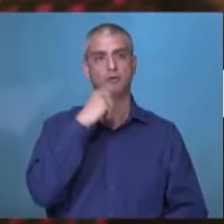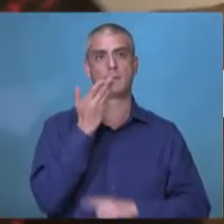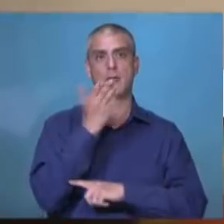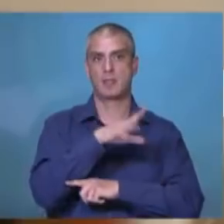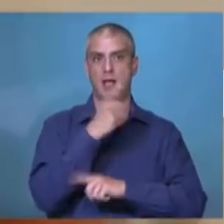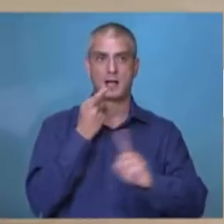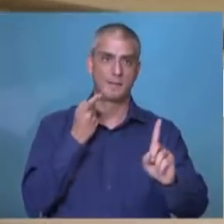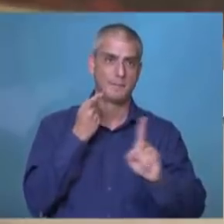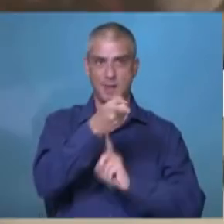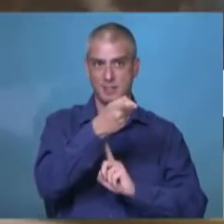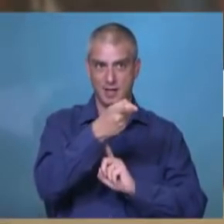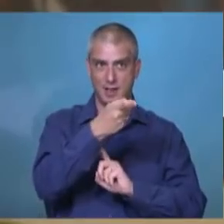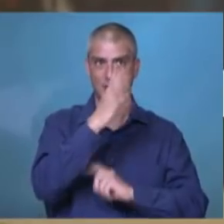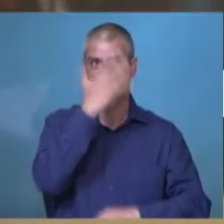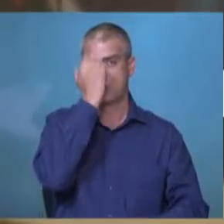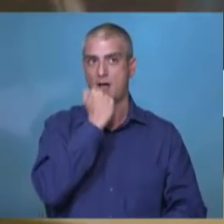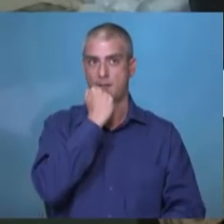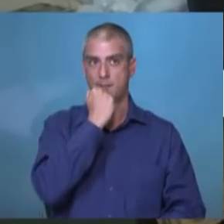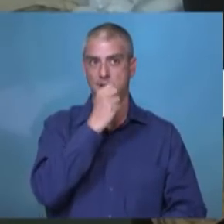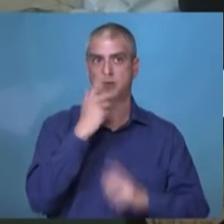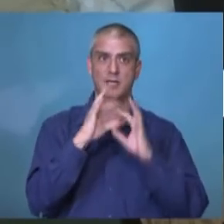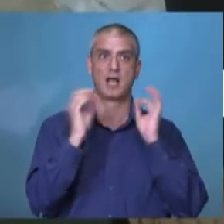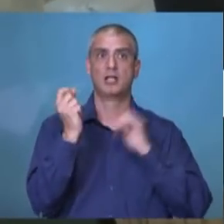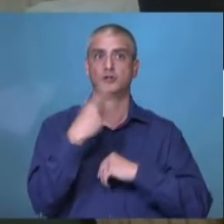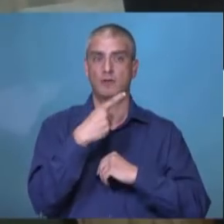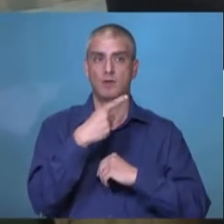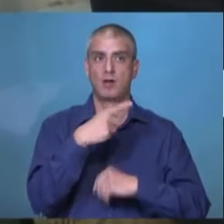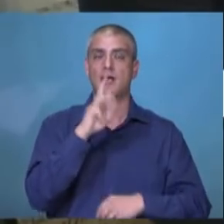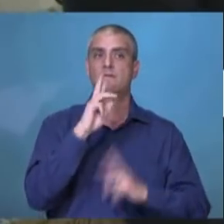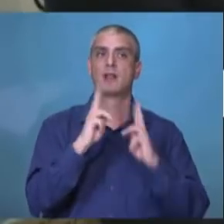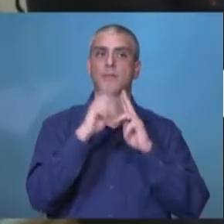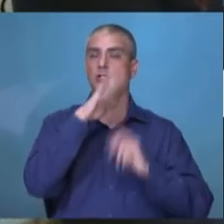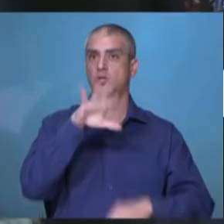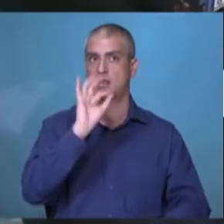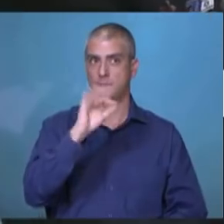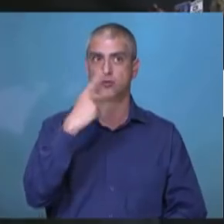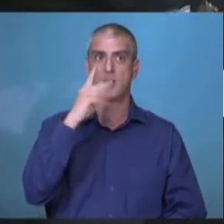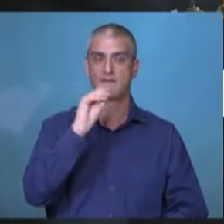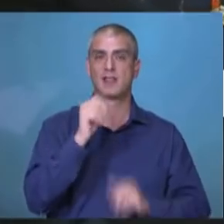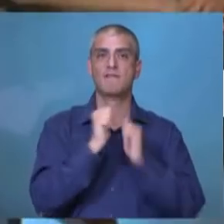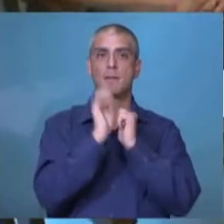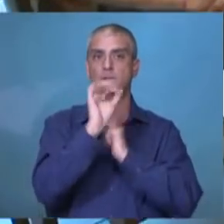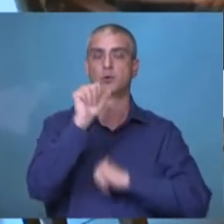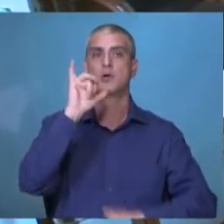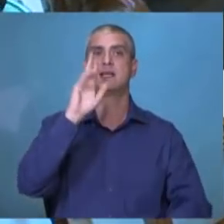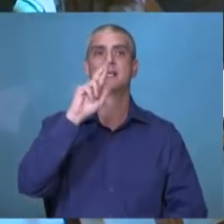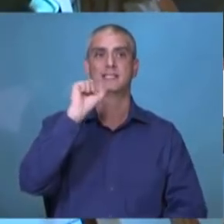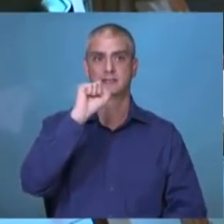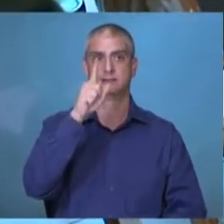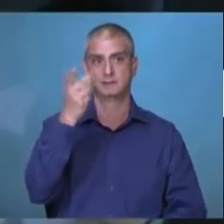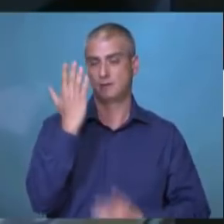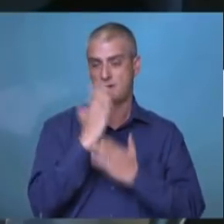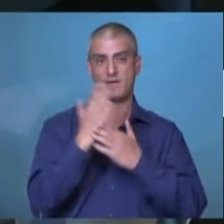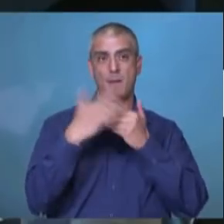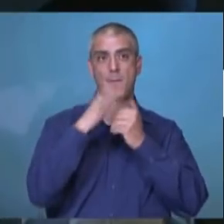טיל נונטט ששיגר חמאס בתחילת השבוע. ריבלין פגש את ילדיו של פדר ואת בת זוגו איריס עדן, ששכלה את